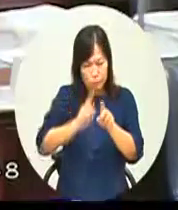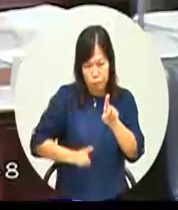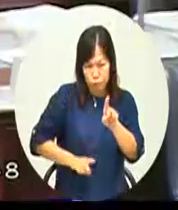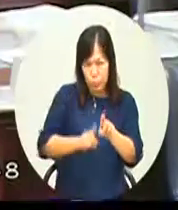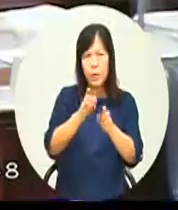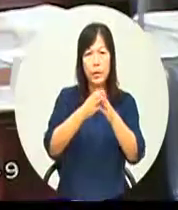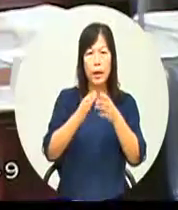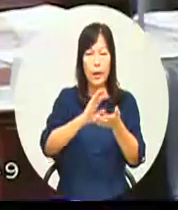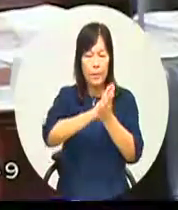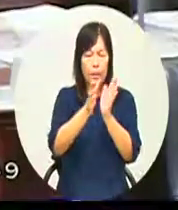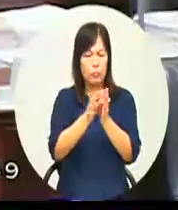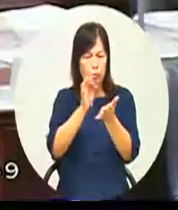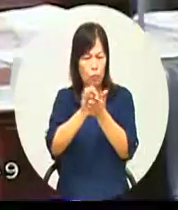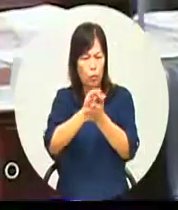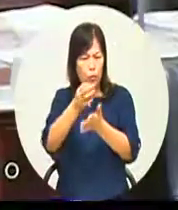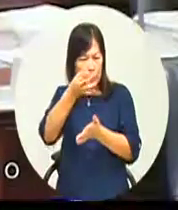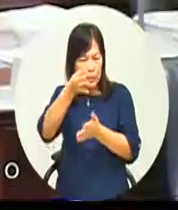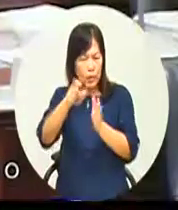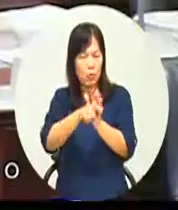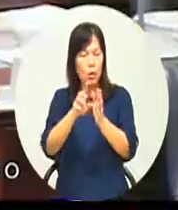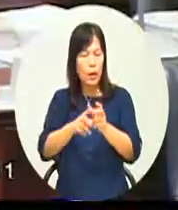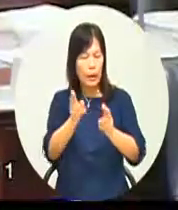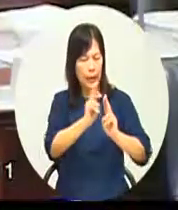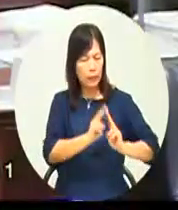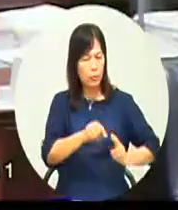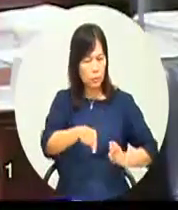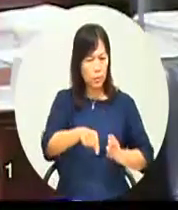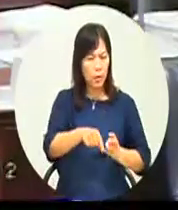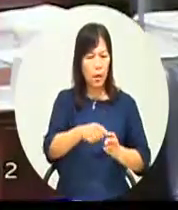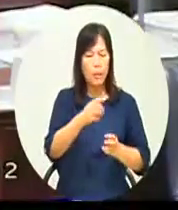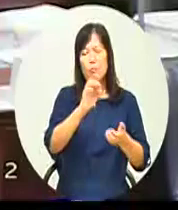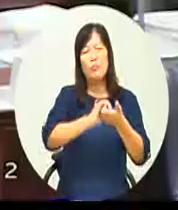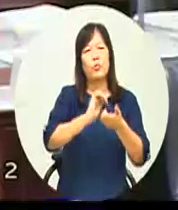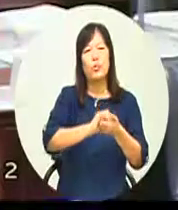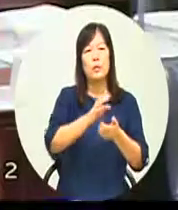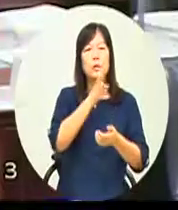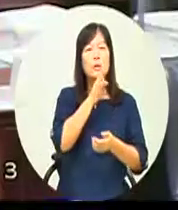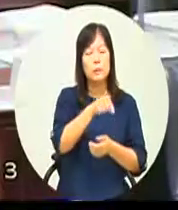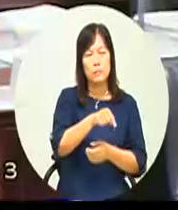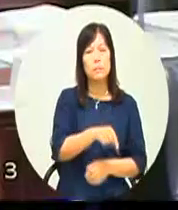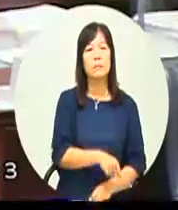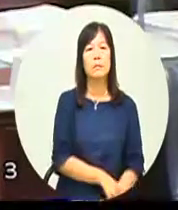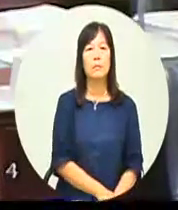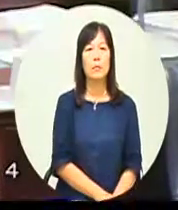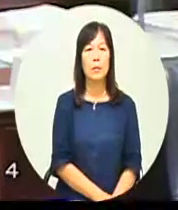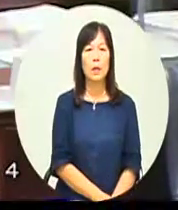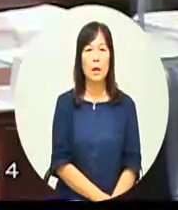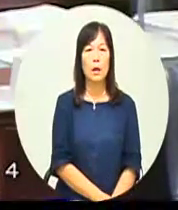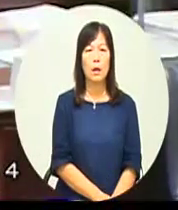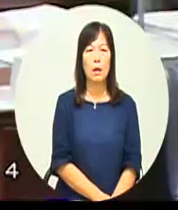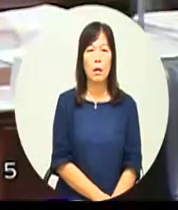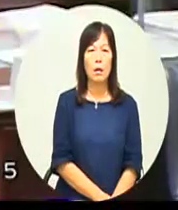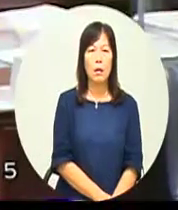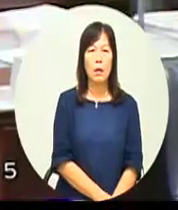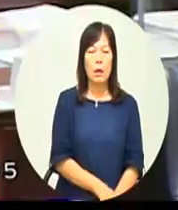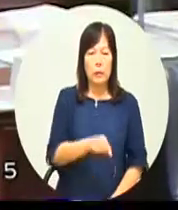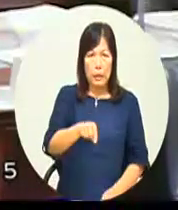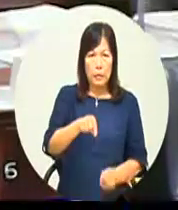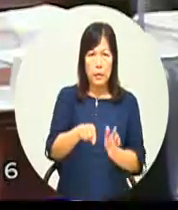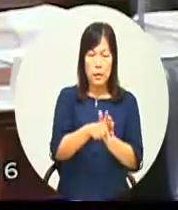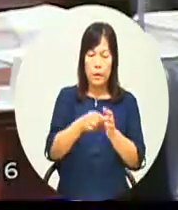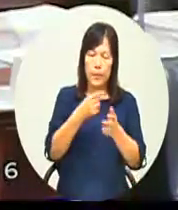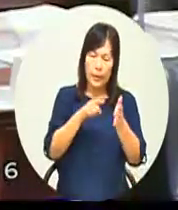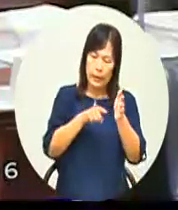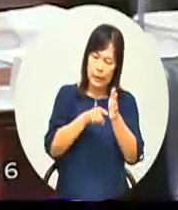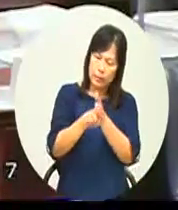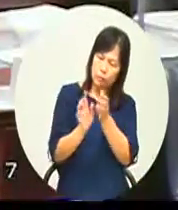要花大预算才有大建设才会有感动的这一件事情，不见然是这样子。可是在这一些我们不断